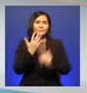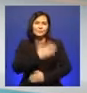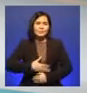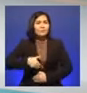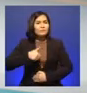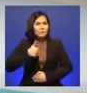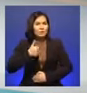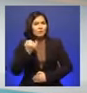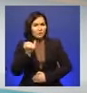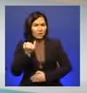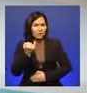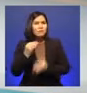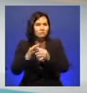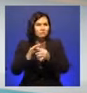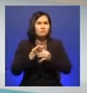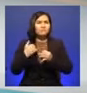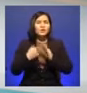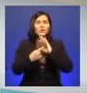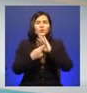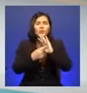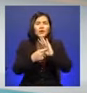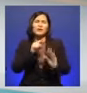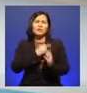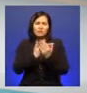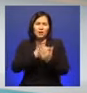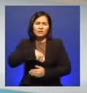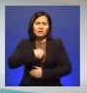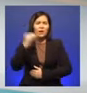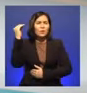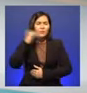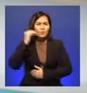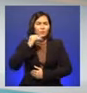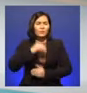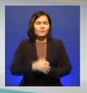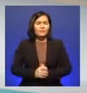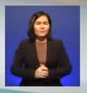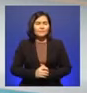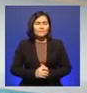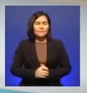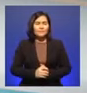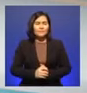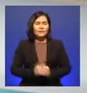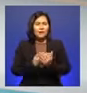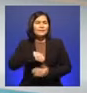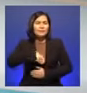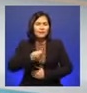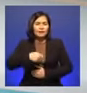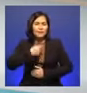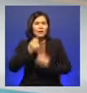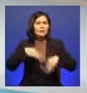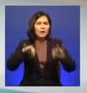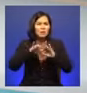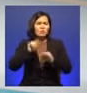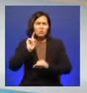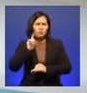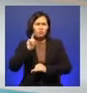หรือไม่ดีไม่ว่าจะเป็นเรื่องภาระค่าใช้จ่ายจำเป็นที่อาจารย์พยายามช่วยรีวิวให้เราเห็นว่ามีค่าใช้จ่ายที่จำเป็นจนหลีกเลี่ยงไม่